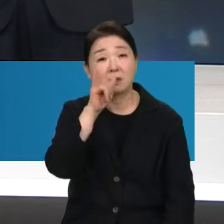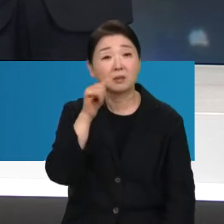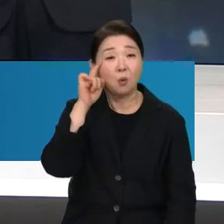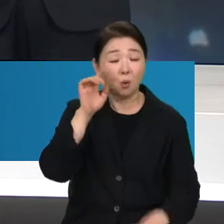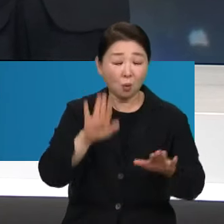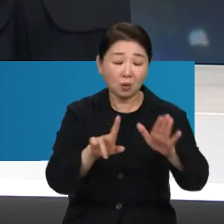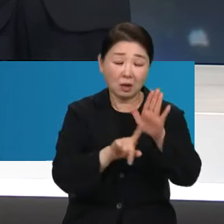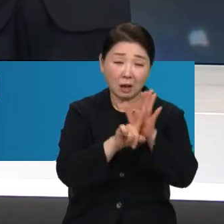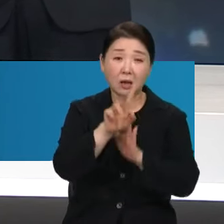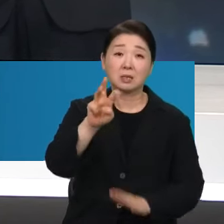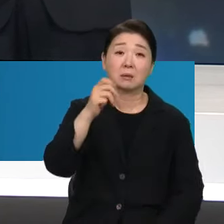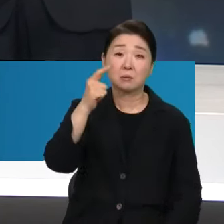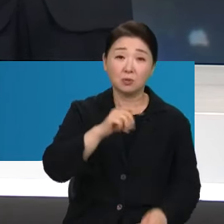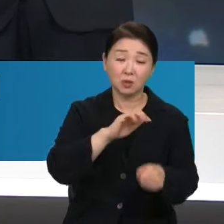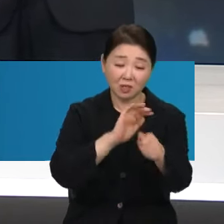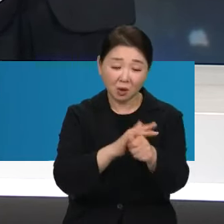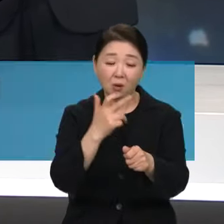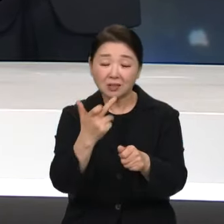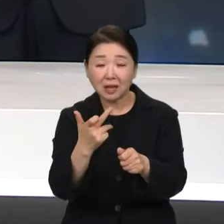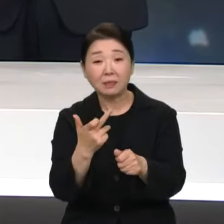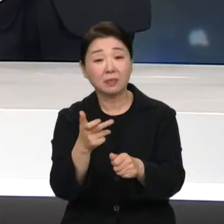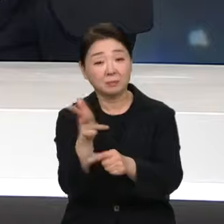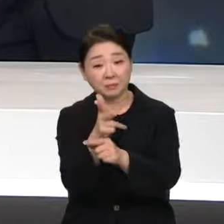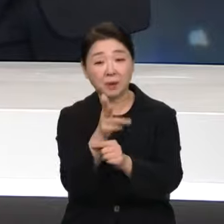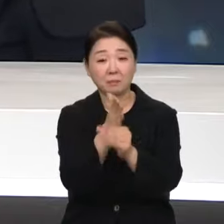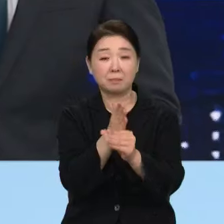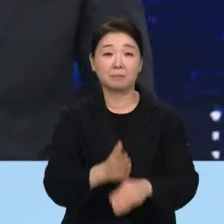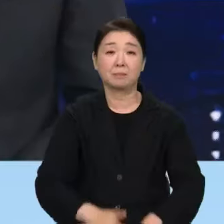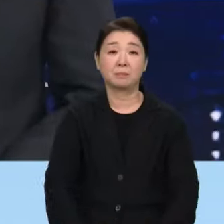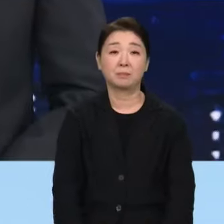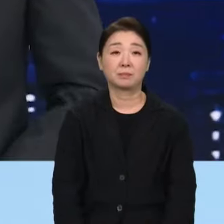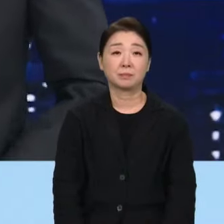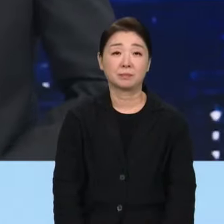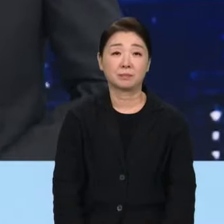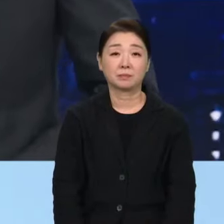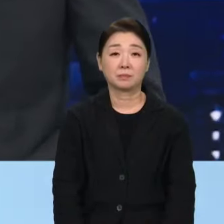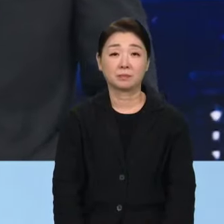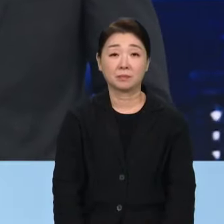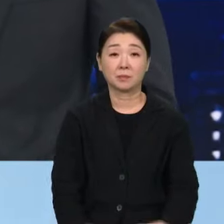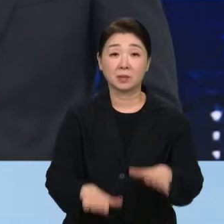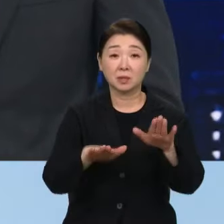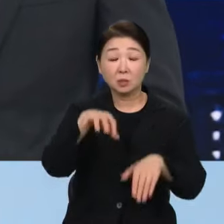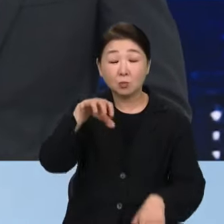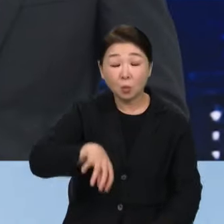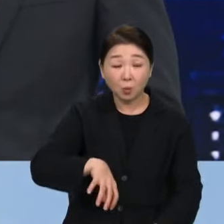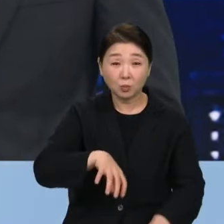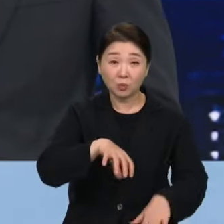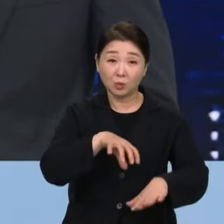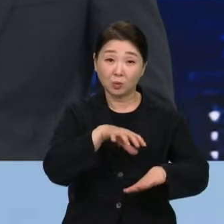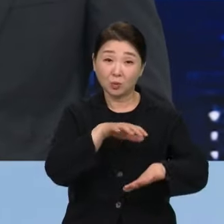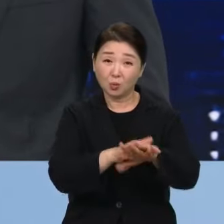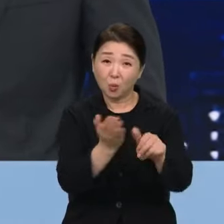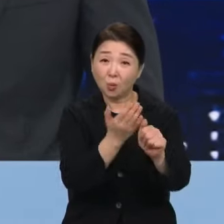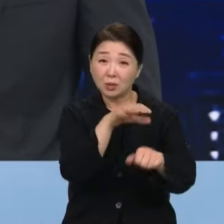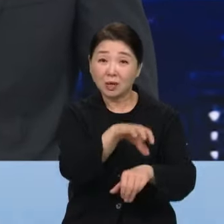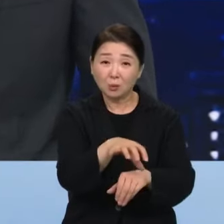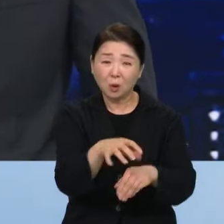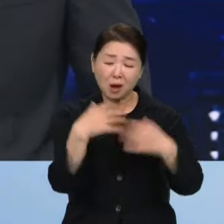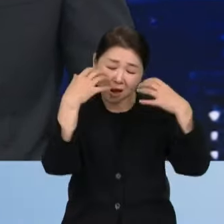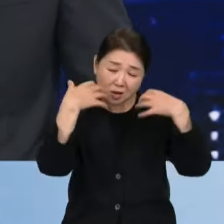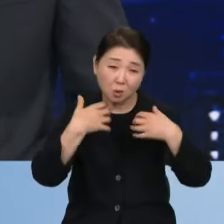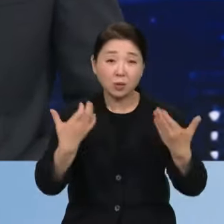오른 경북 경산에 저희 취재 기자가 나가 있습니다. 자, 윤도혜 기자, 지금 있는 곳이 농장이죠. 워낙 더워서 일하기 쉽지 않을